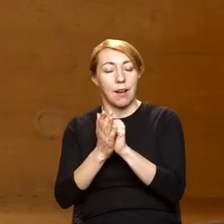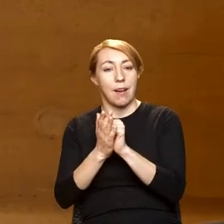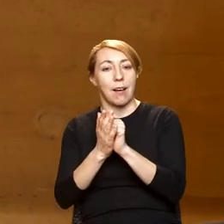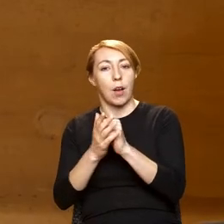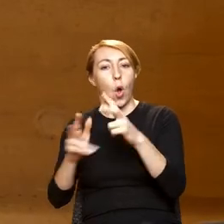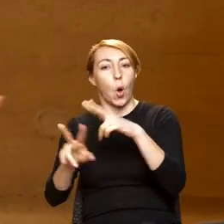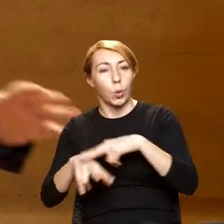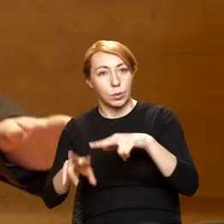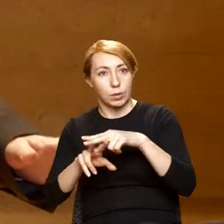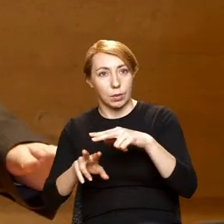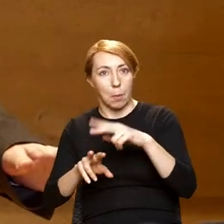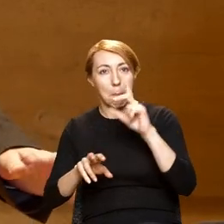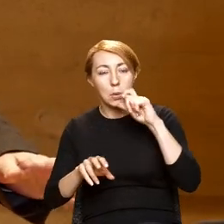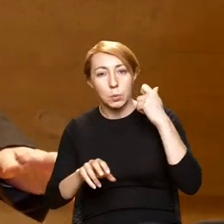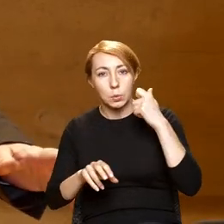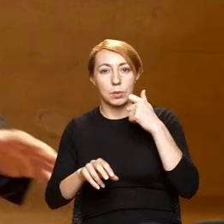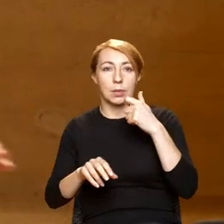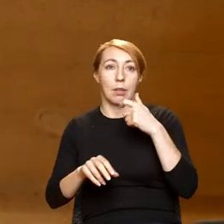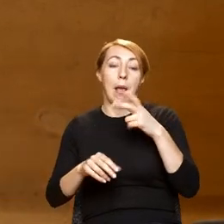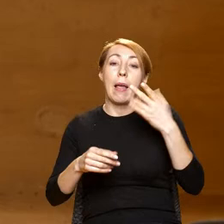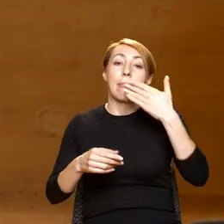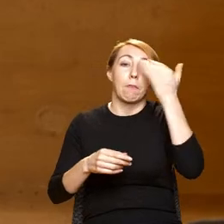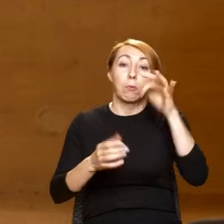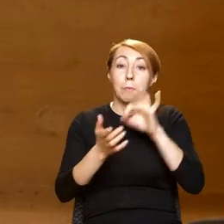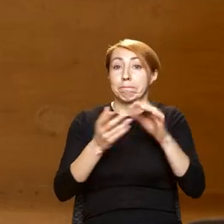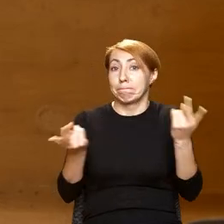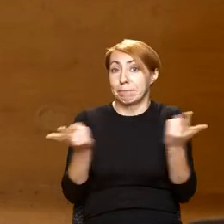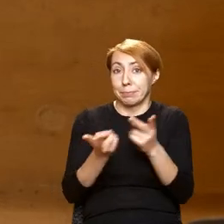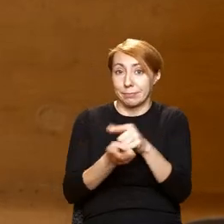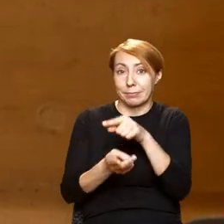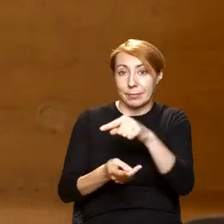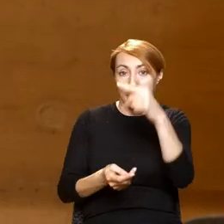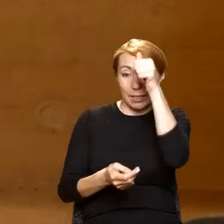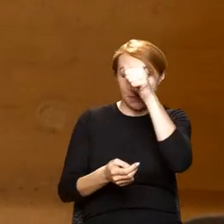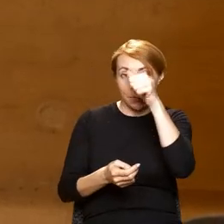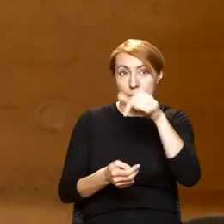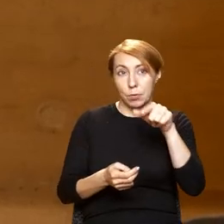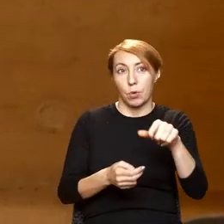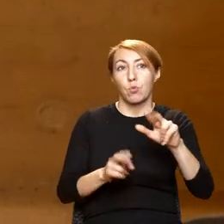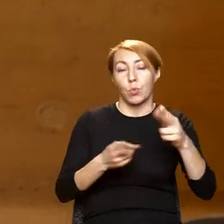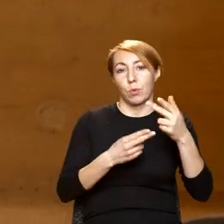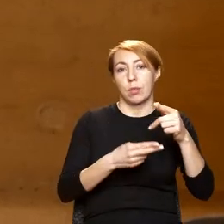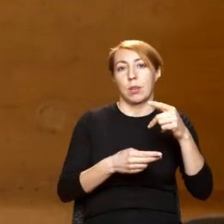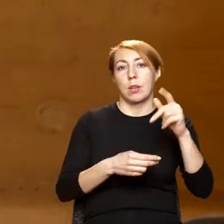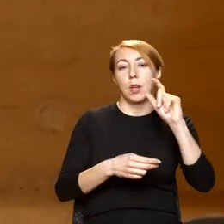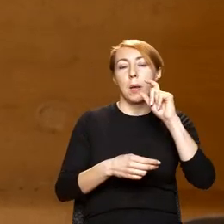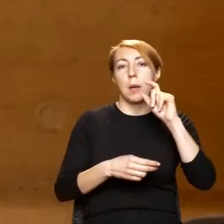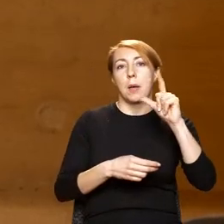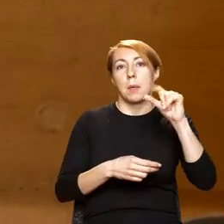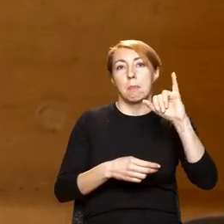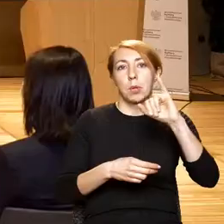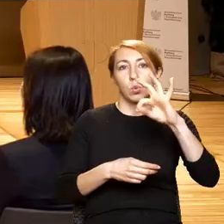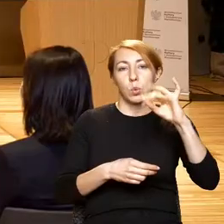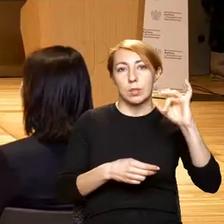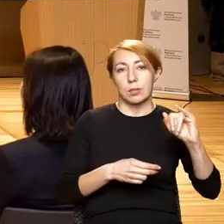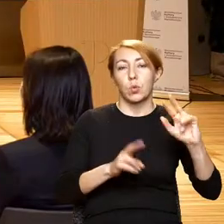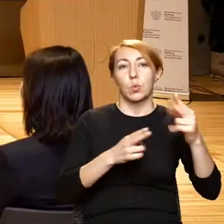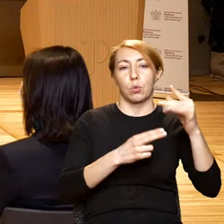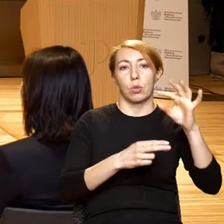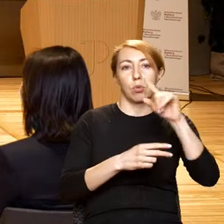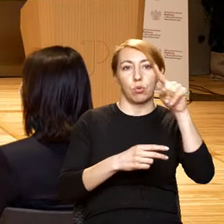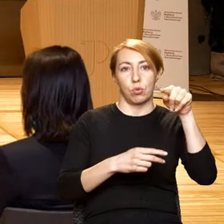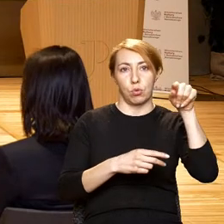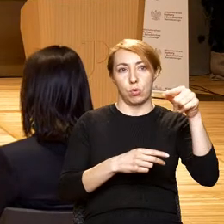kluczowa. Nie wiadomo, czy to chodzi o tych Piłsudskich, ale to byli Piłsudcy właśnie ze Żmudzi. No i to teraz ciekawe właśnie.